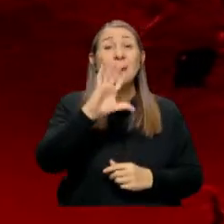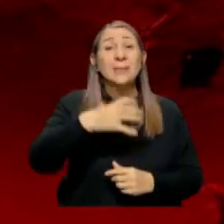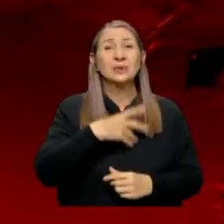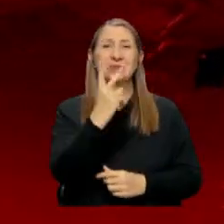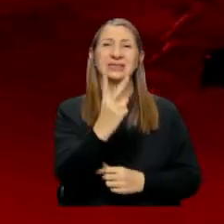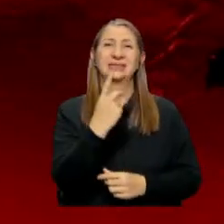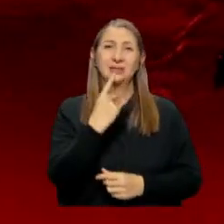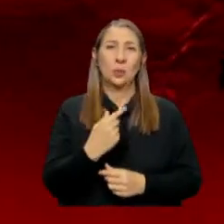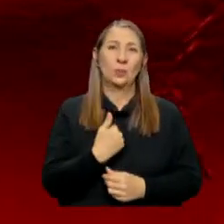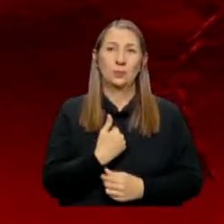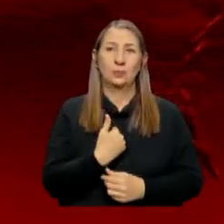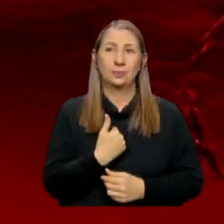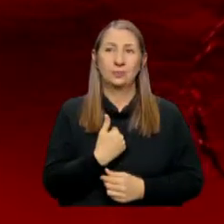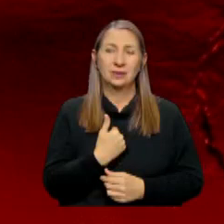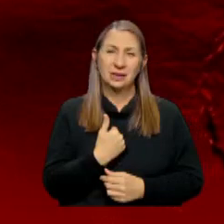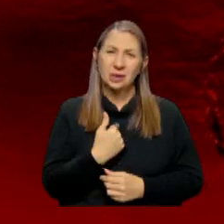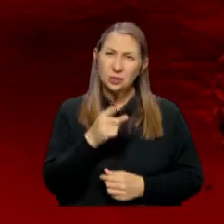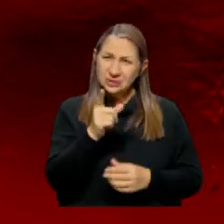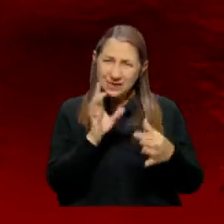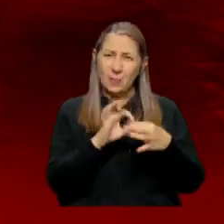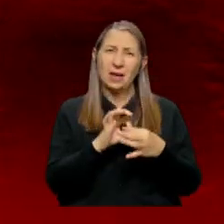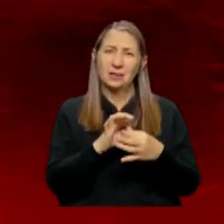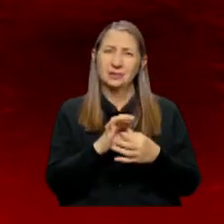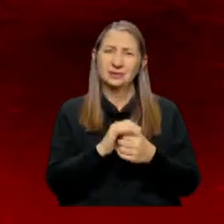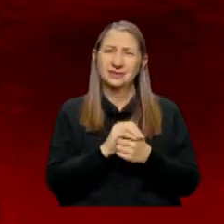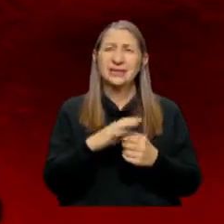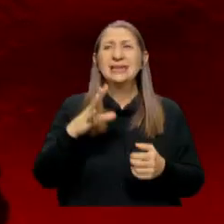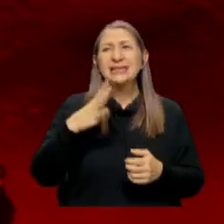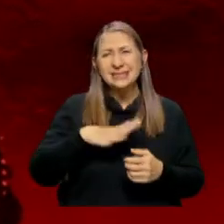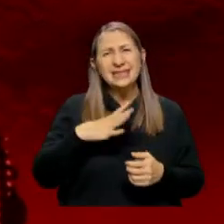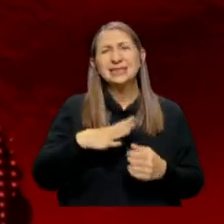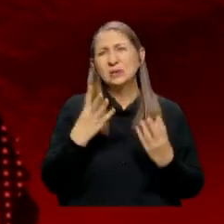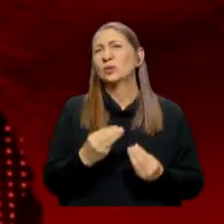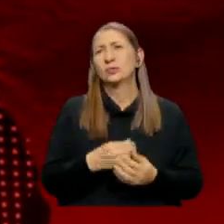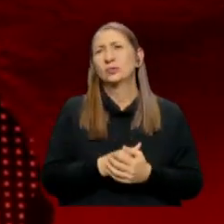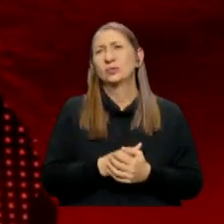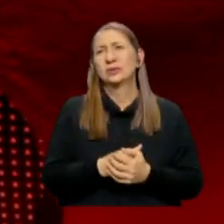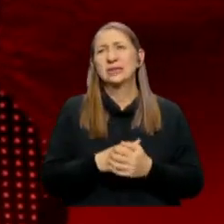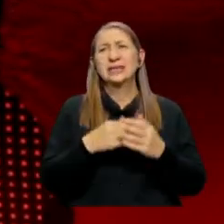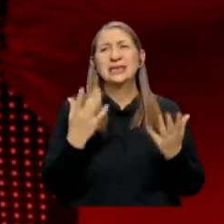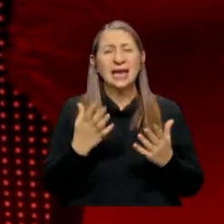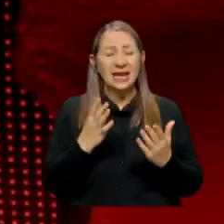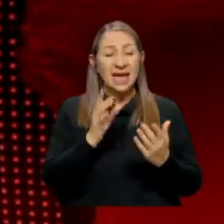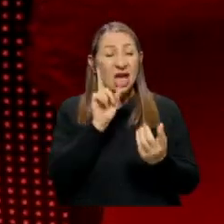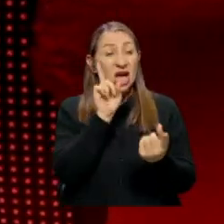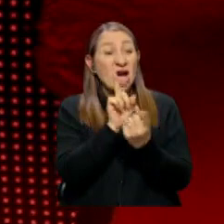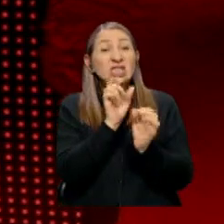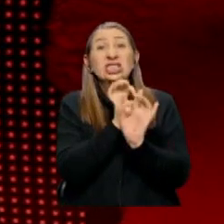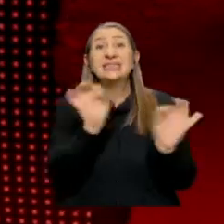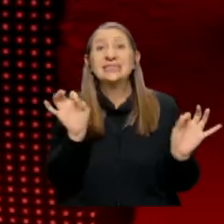Sizsiniz diyorum Bu size bağlı isterseniz olur yani karşılıksızı